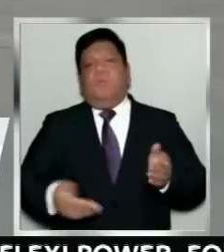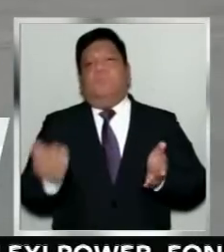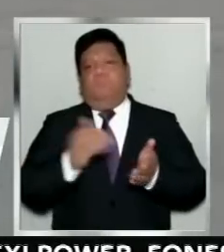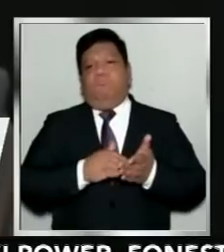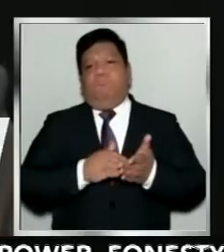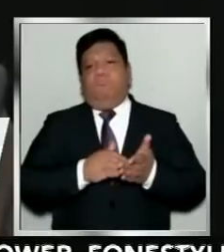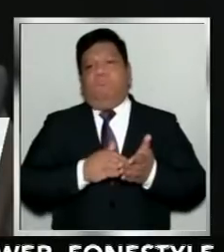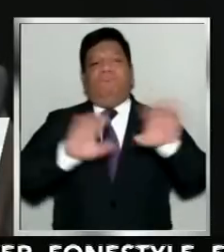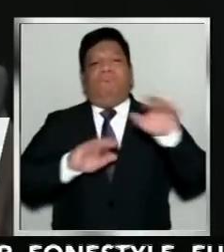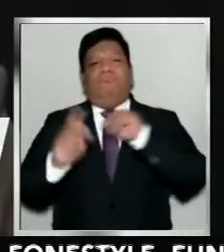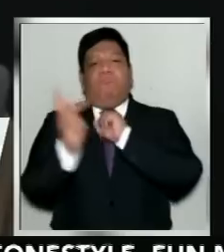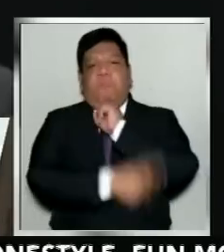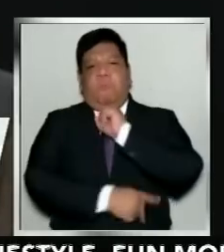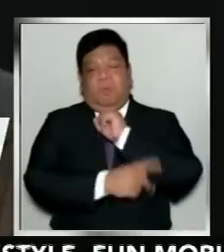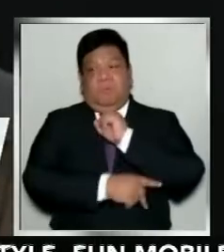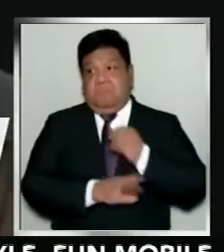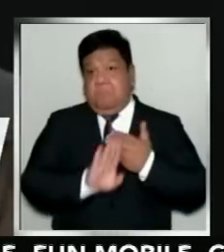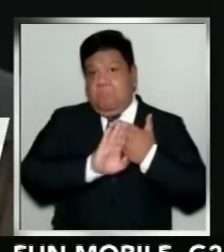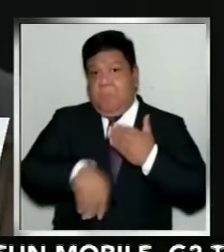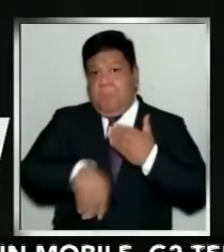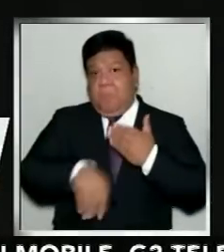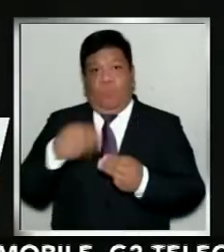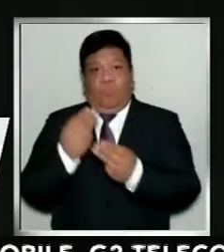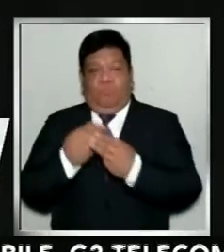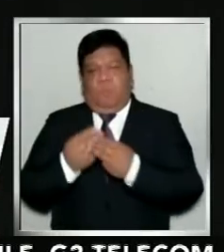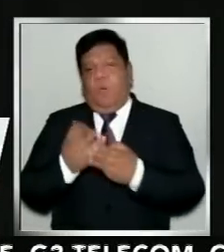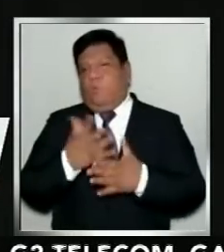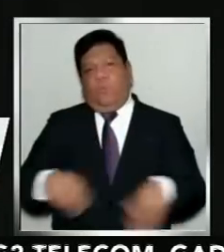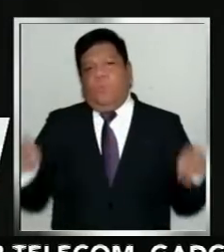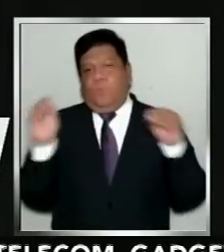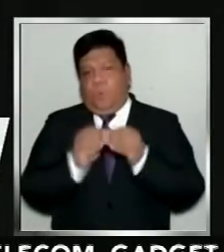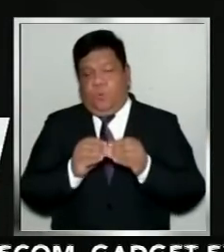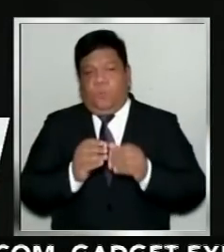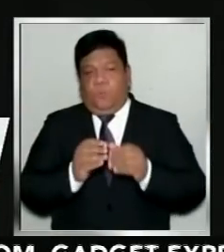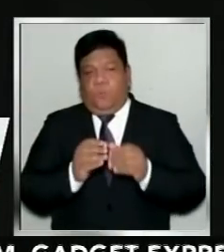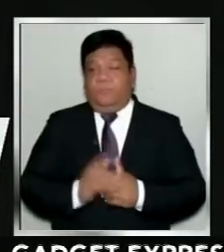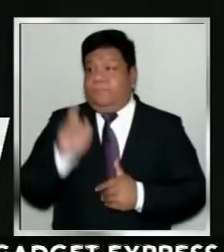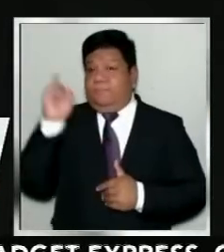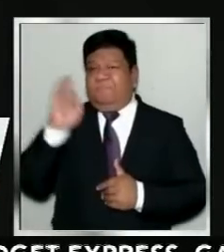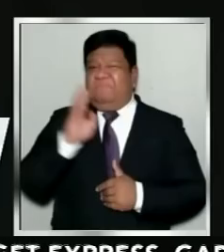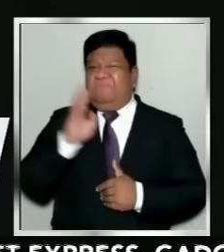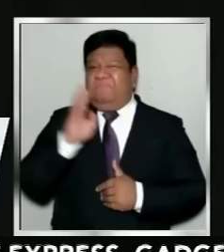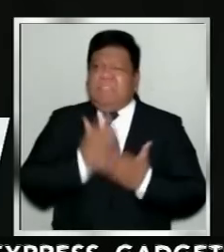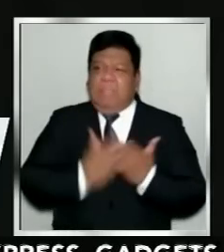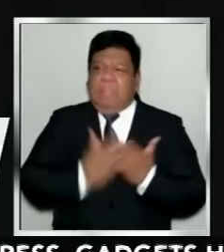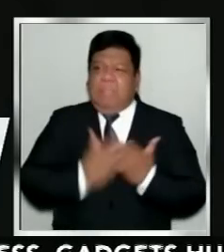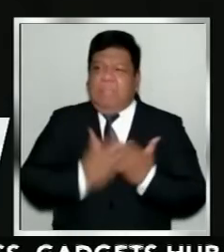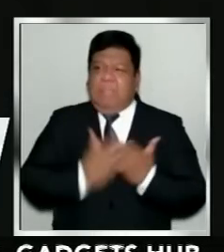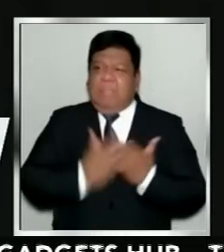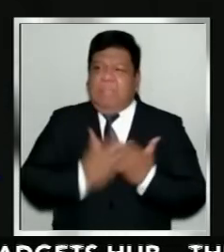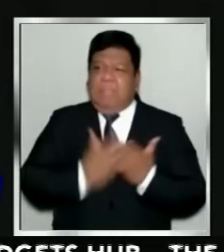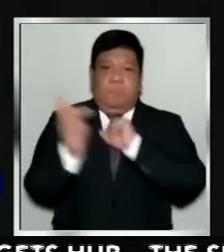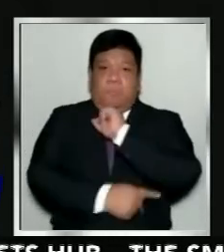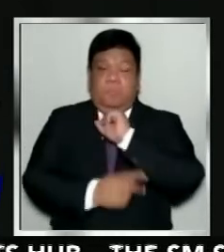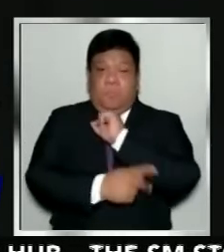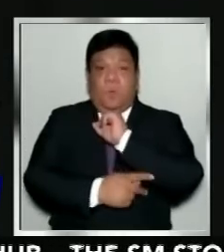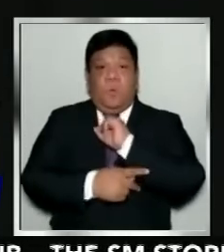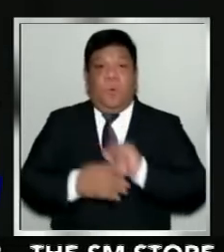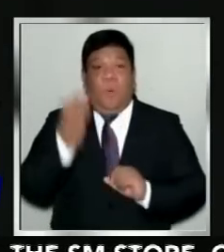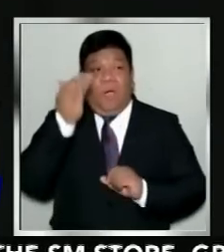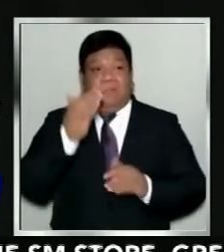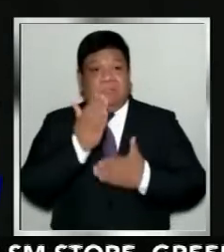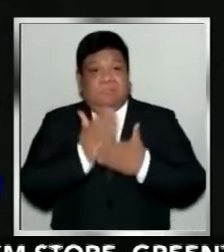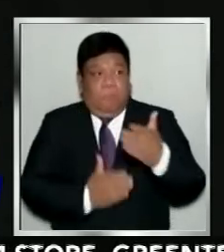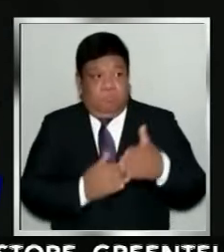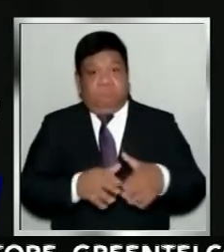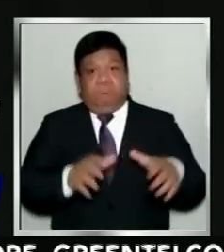pa sa Bilibid. Yung iba, dadaling ko sa Iwahi kasi yung ibang penal colony, nagre-reklamo sila kasi kulang